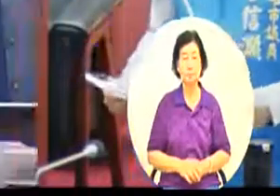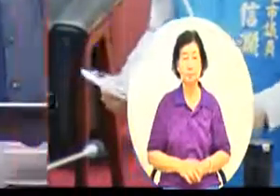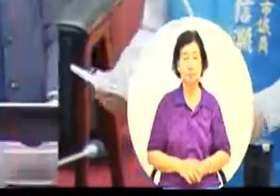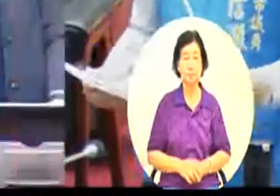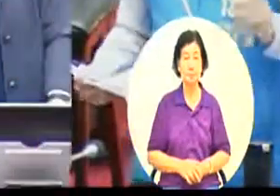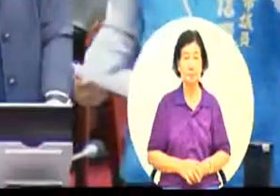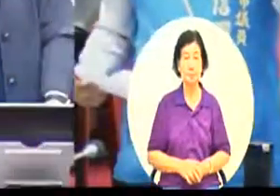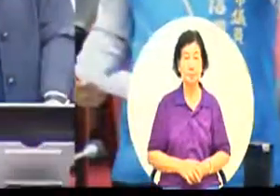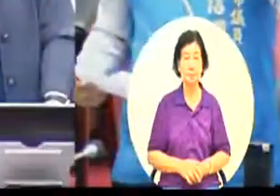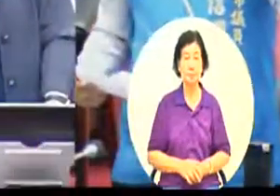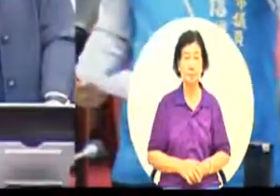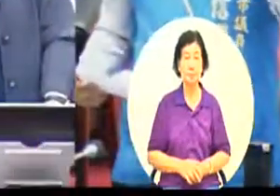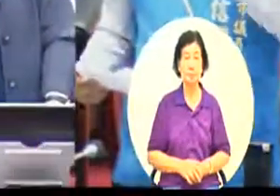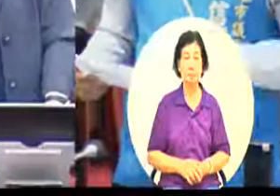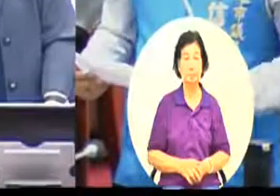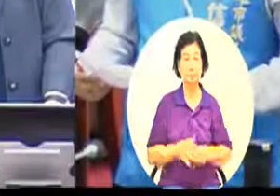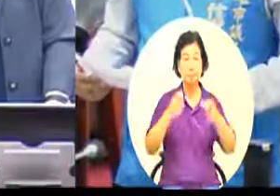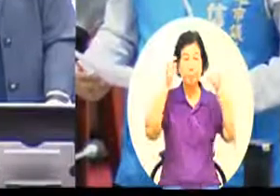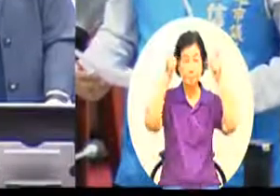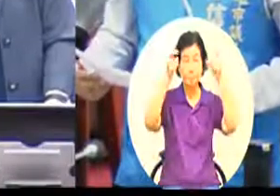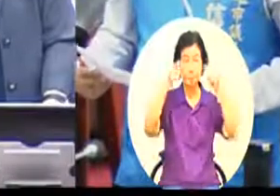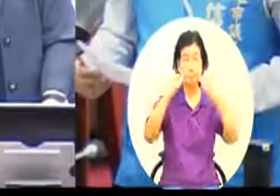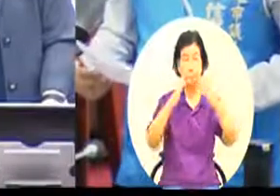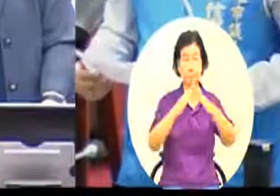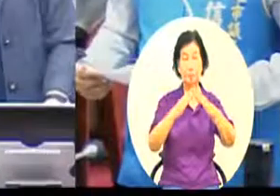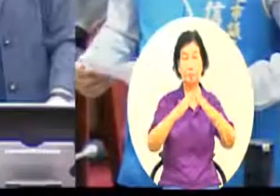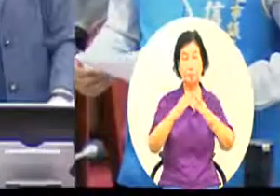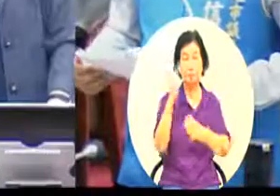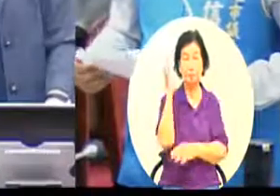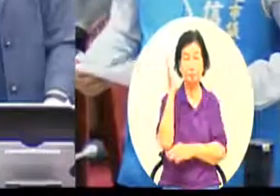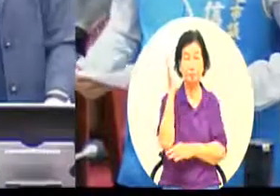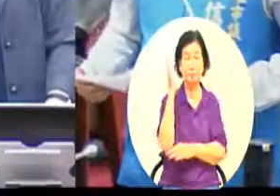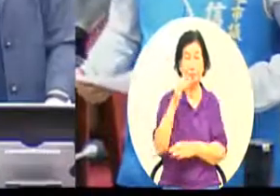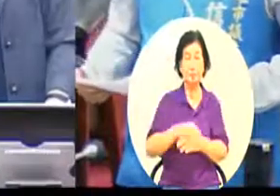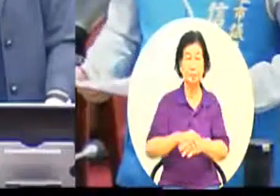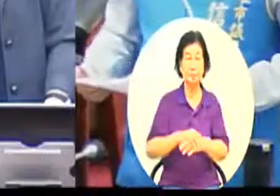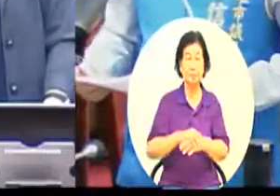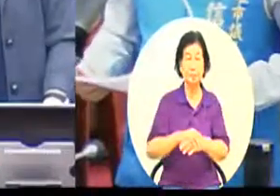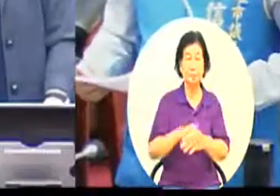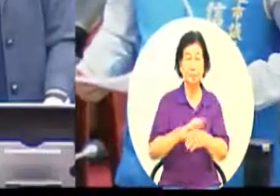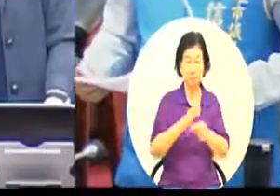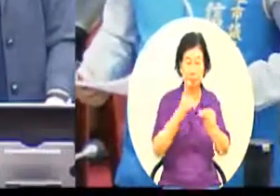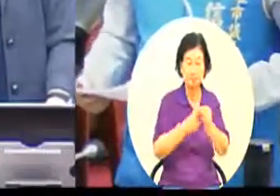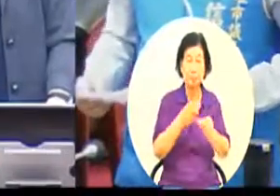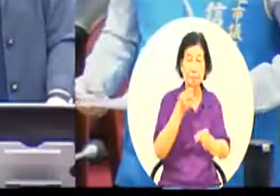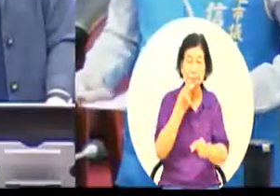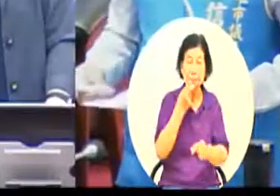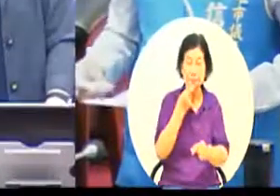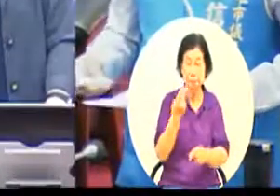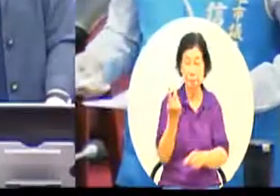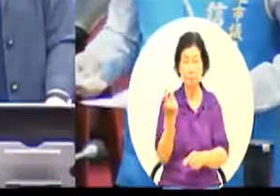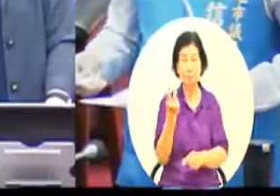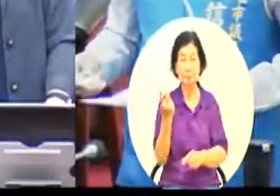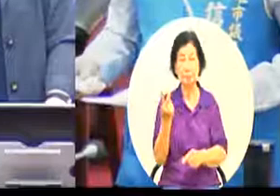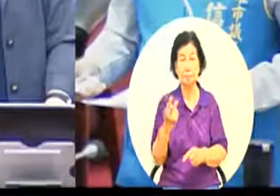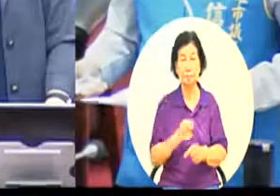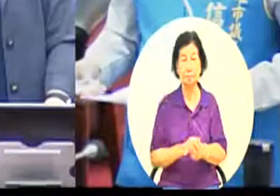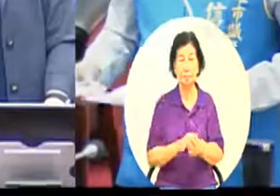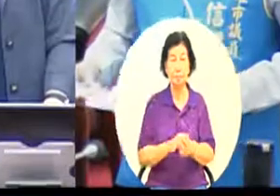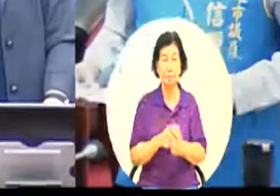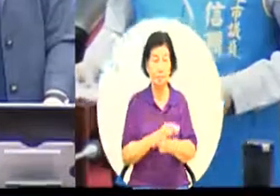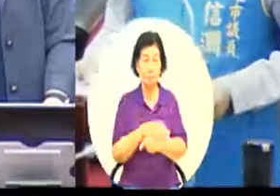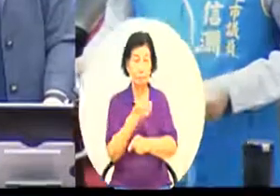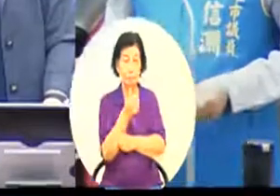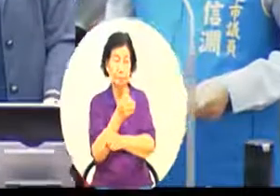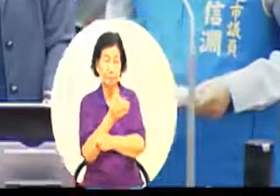哈。高雄市政府包括整个中央，由陈建仁副总